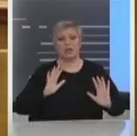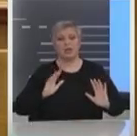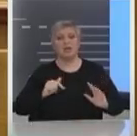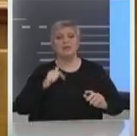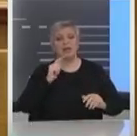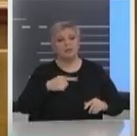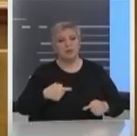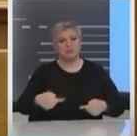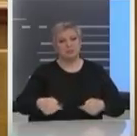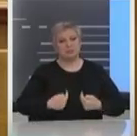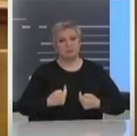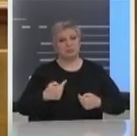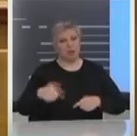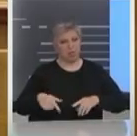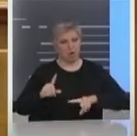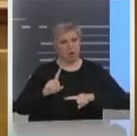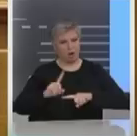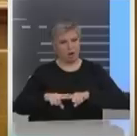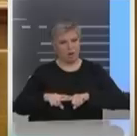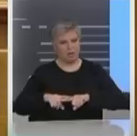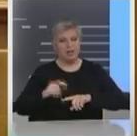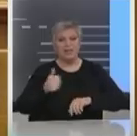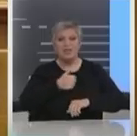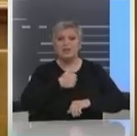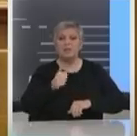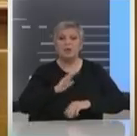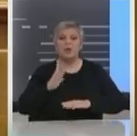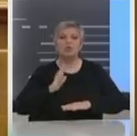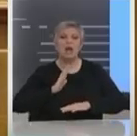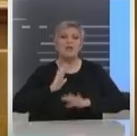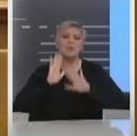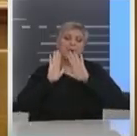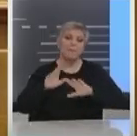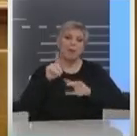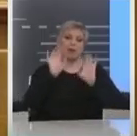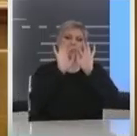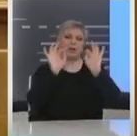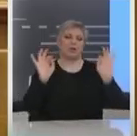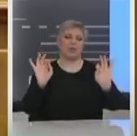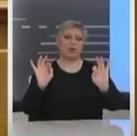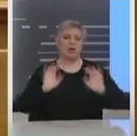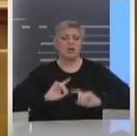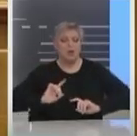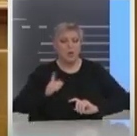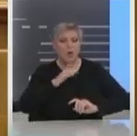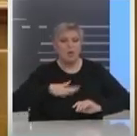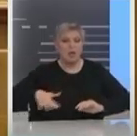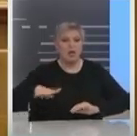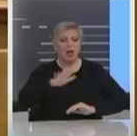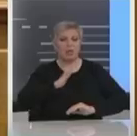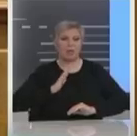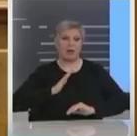αισθήματα όλων των Ελλήνων και όχι μόνο των Μακεδόνων. Όπως προκαλεί κατάφορα και